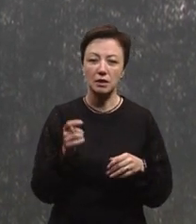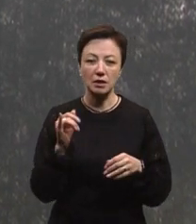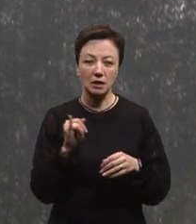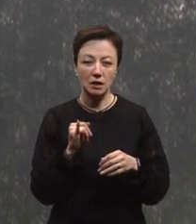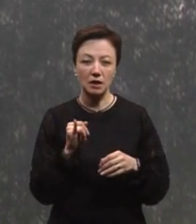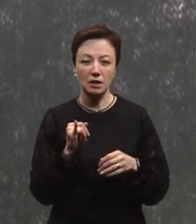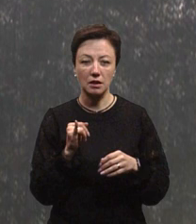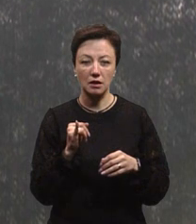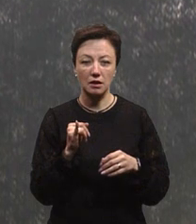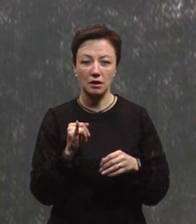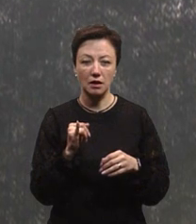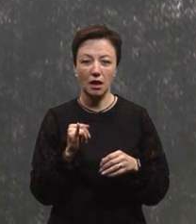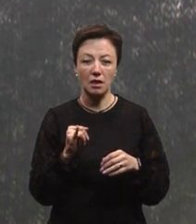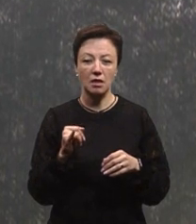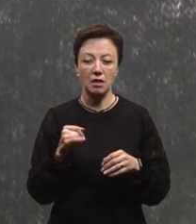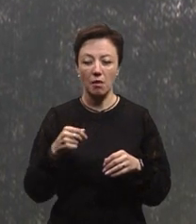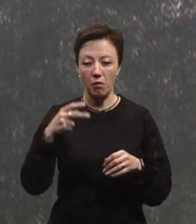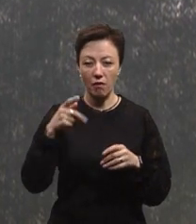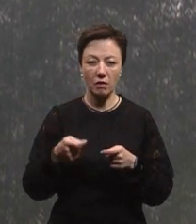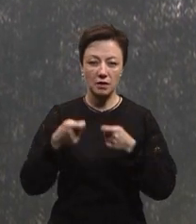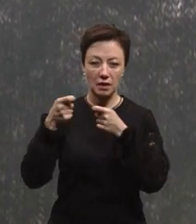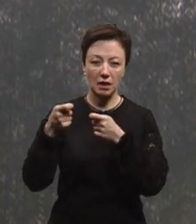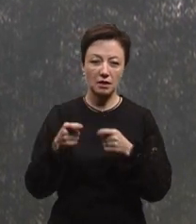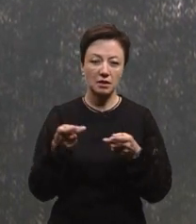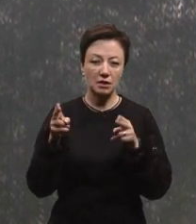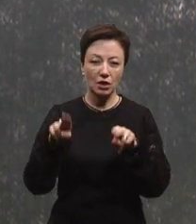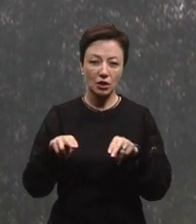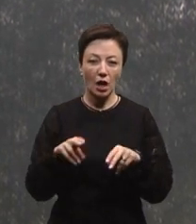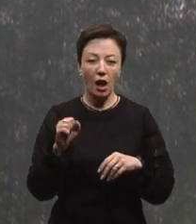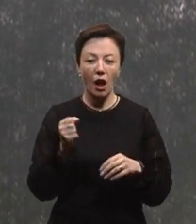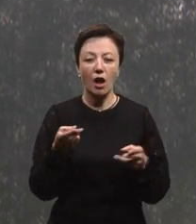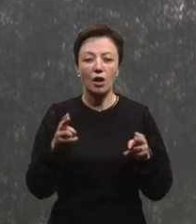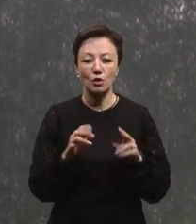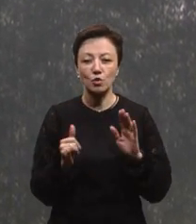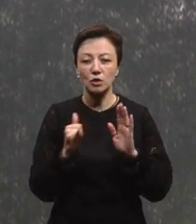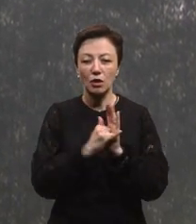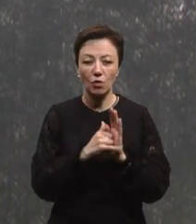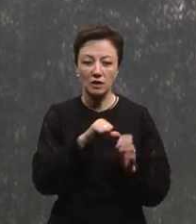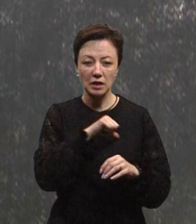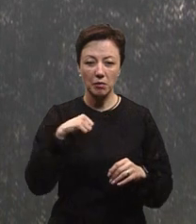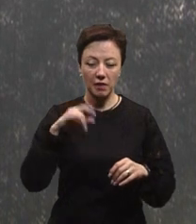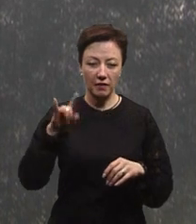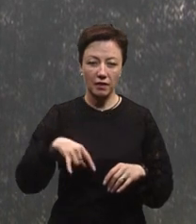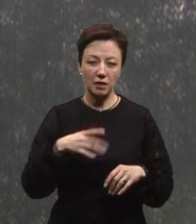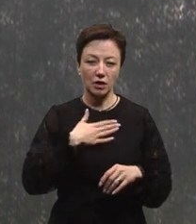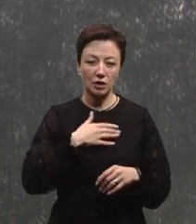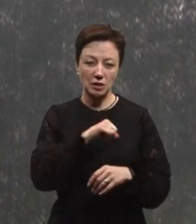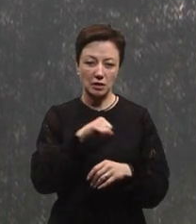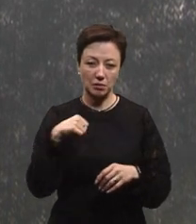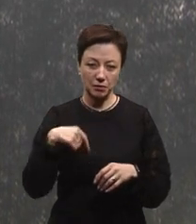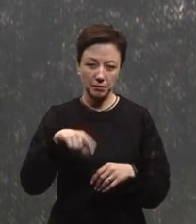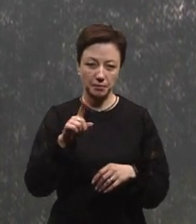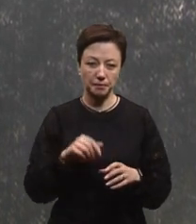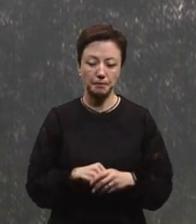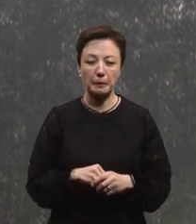винесе на поверх в квартиру занесе і так і залиши а установка самих вікон вже на наші плечі лягах